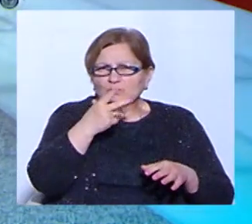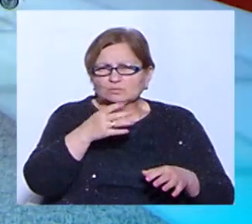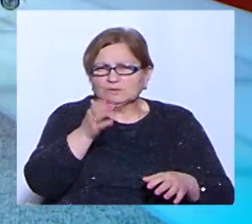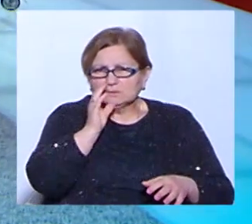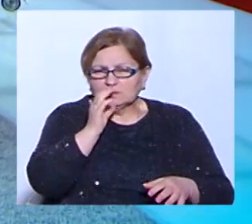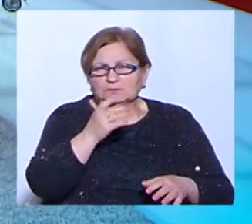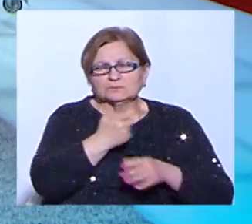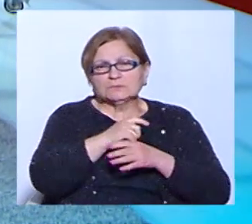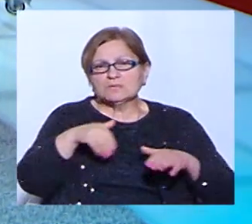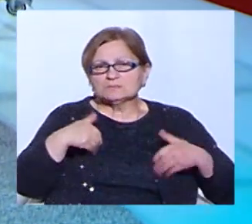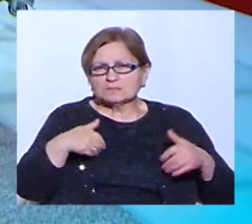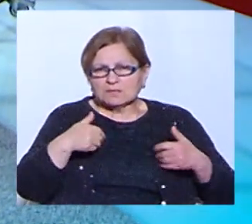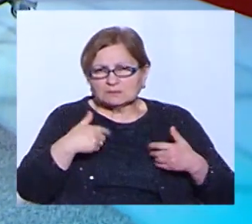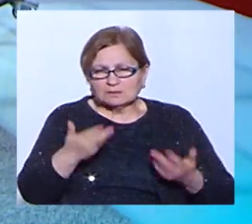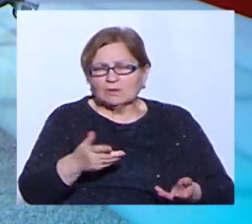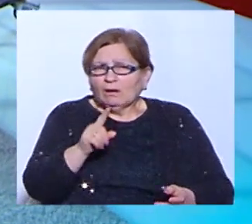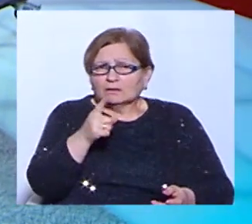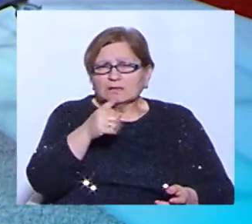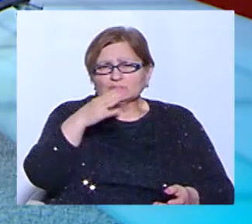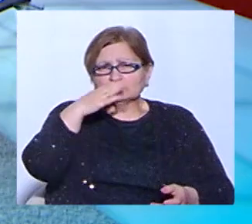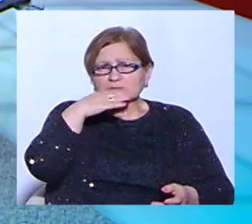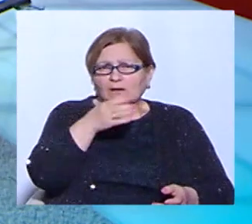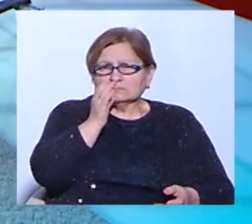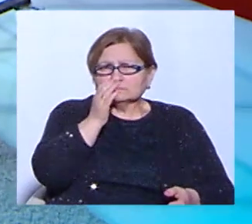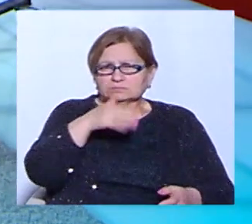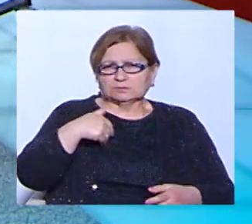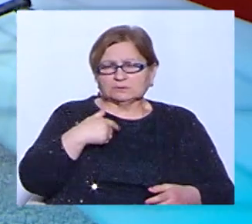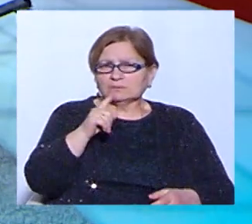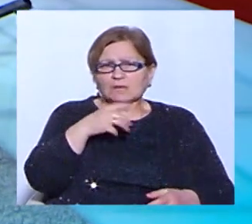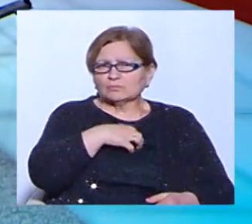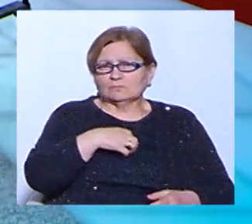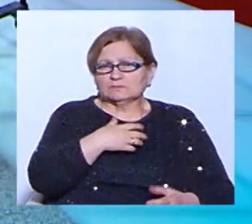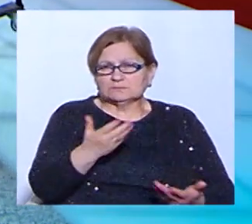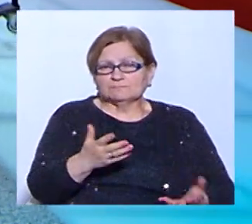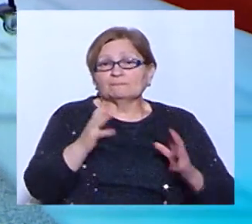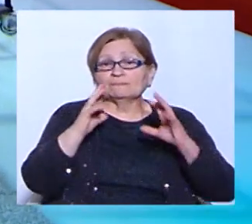სასიცოცხლოდ მნიშვნელოვანი და მოდი აბა გავერკვათ, რატომ არის წყალი ესეთი მნიშვნელოვანი.